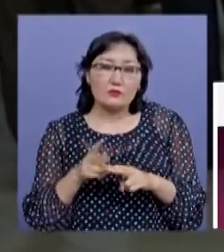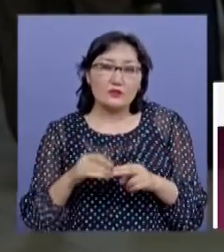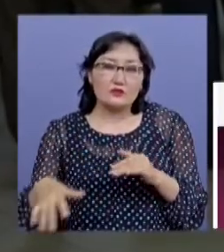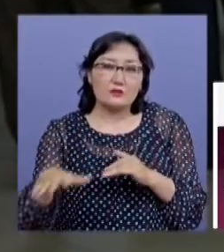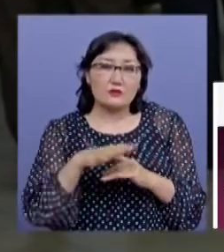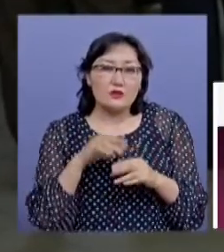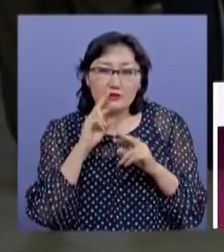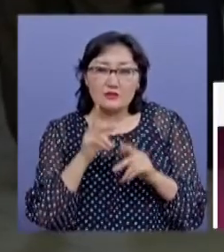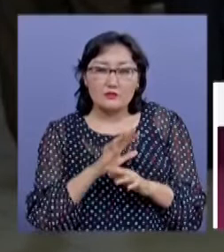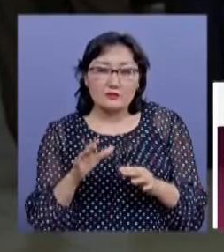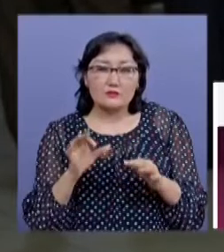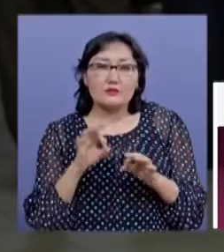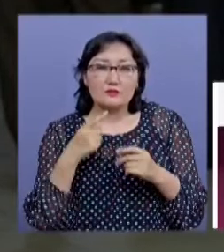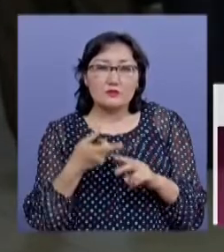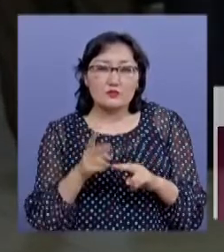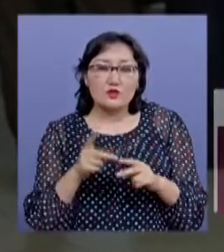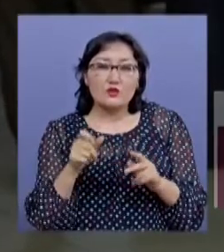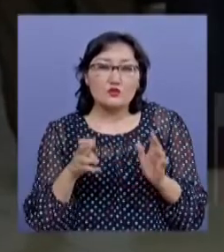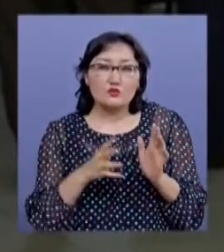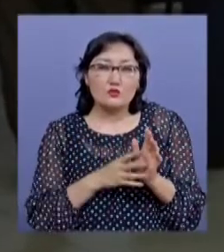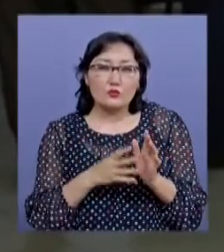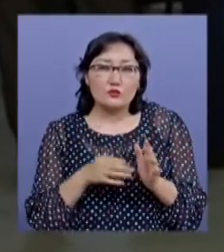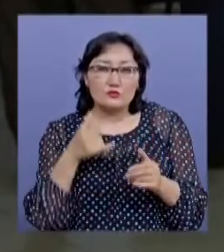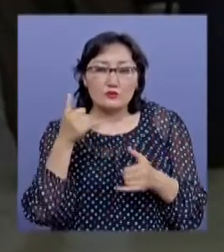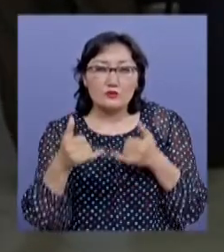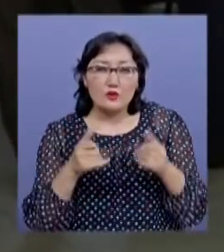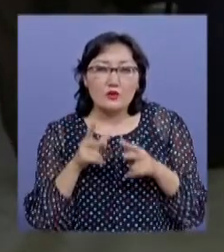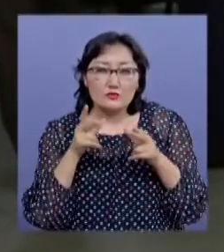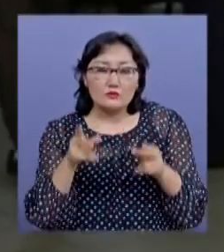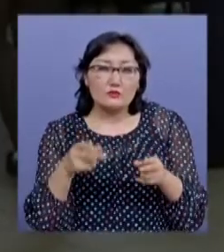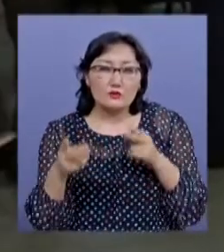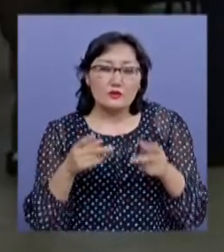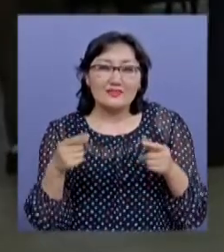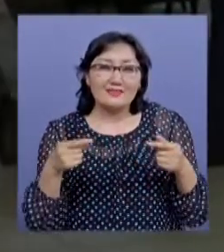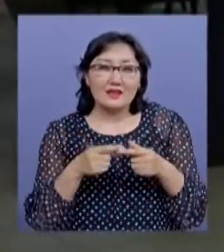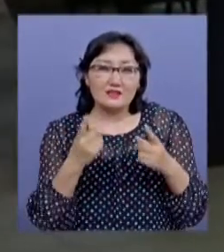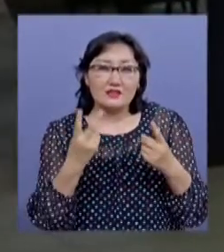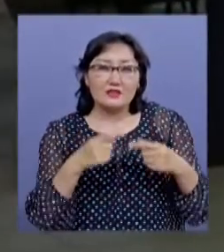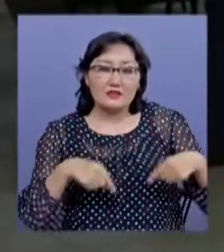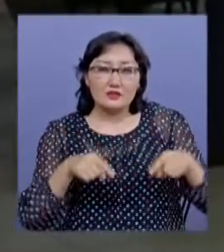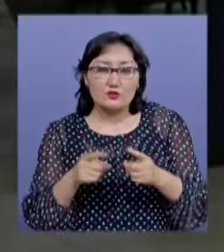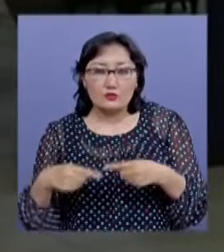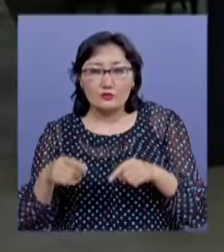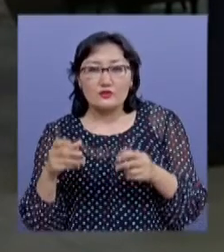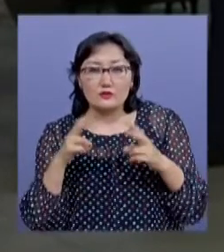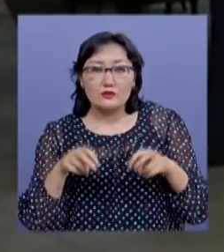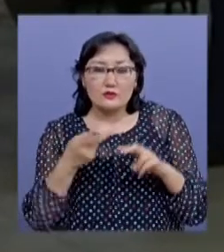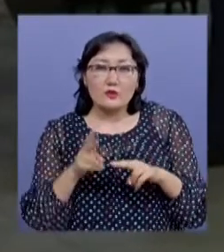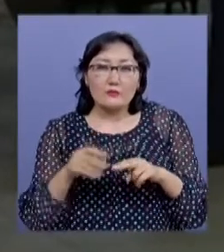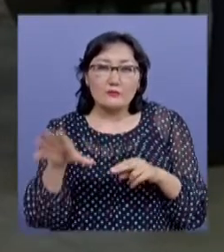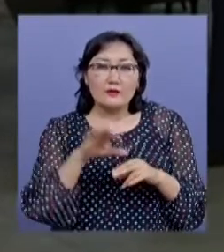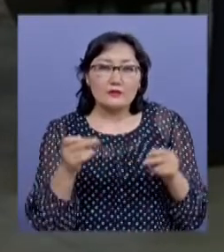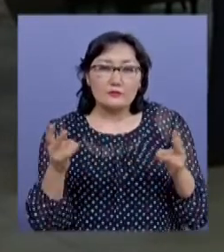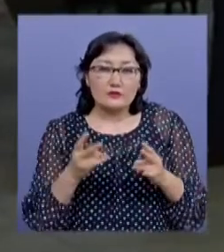халықтың шатасып қалмауы үшін жасалып отыр. Ал 109 желісі бойынша түскен арыздар нақты екі категория бойынша сараланады. Біздің мекемедегі барлық